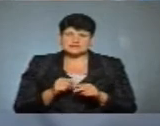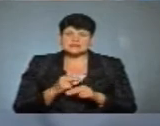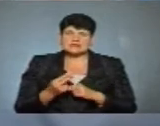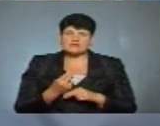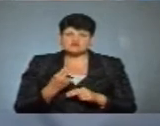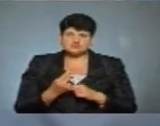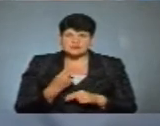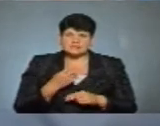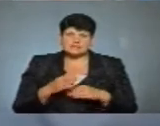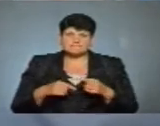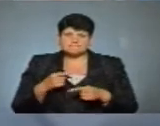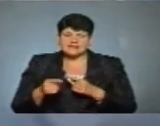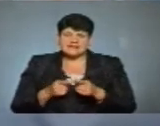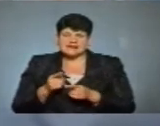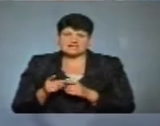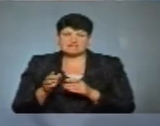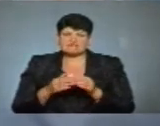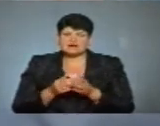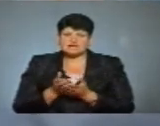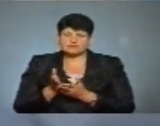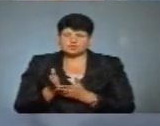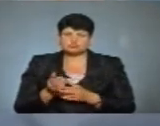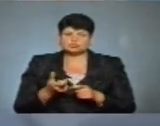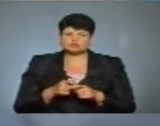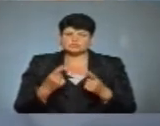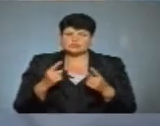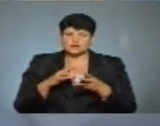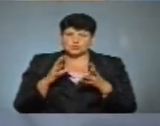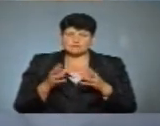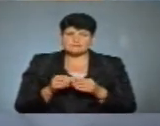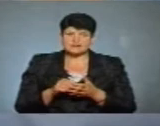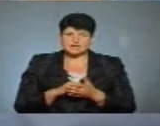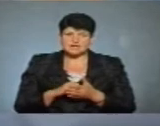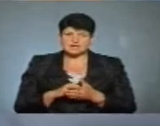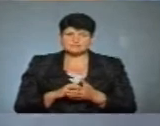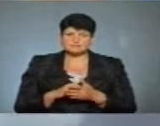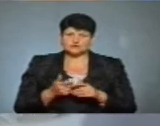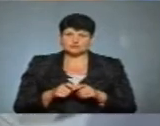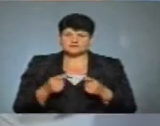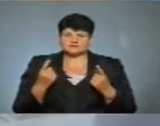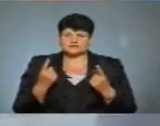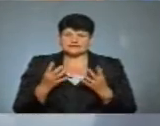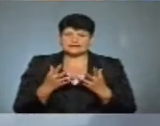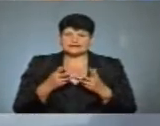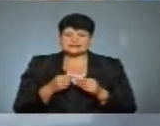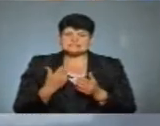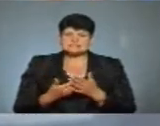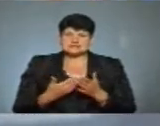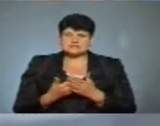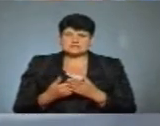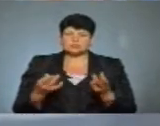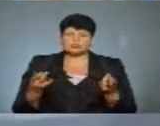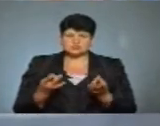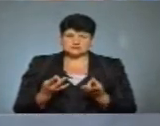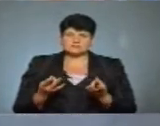навчання, нас перекваліфіковують, тому що дуже великий об'єм матеріалів, дуже велика кількість зразків і